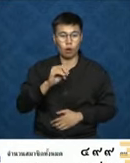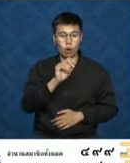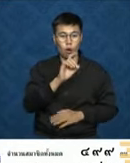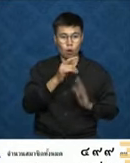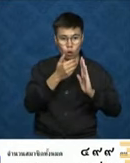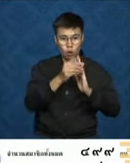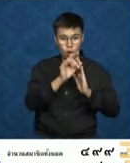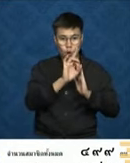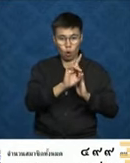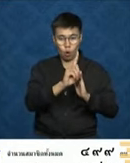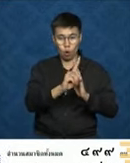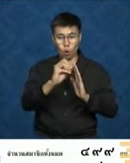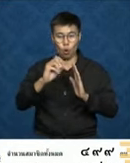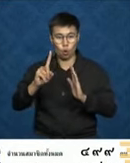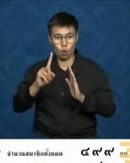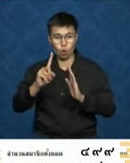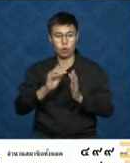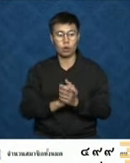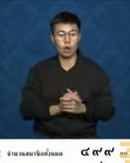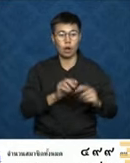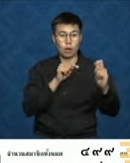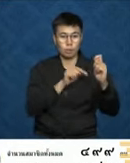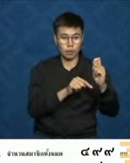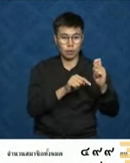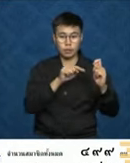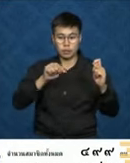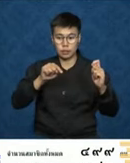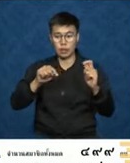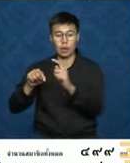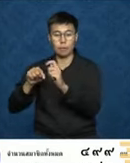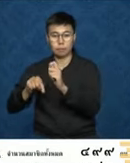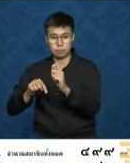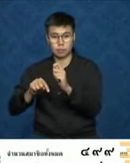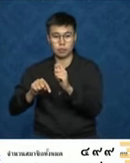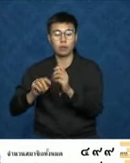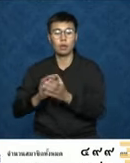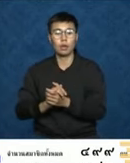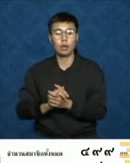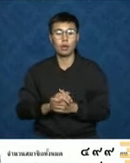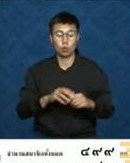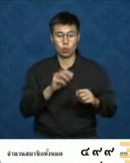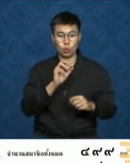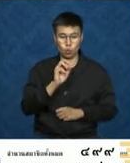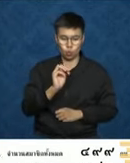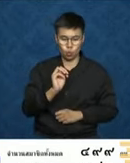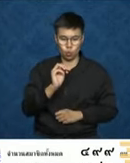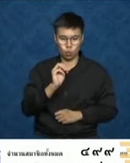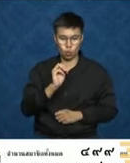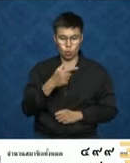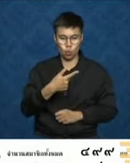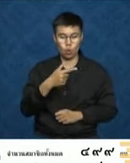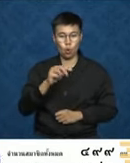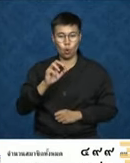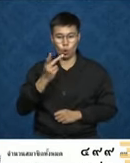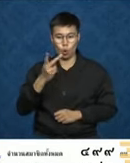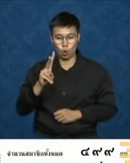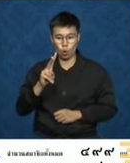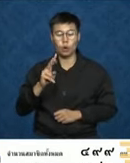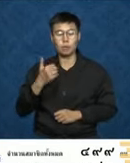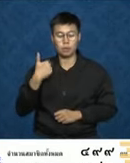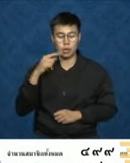บ้านท่าราชตำบลม่วงราชอำเภอจังหารจศที่บ้านคุยค้อตำบลดินดำอำเภอจังหาร